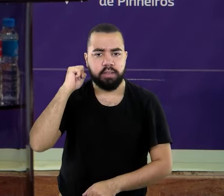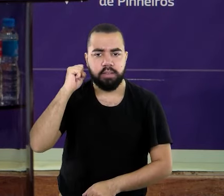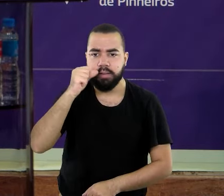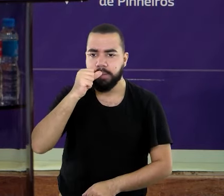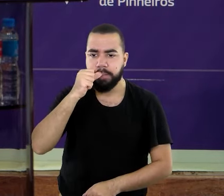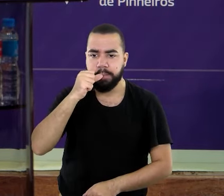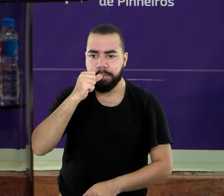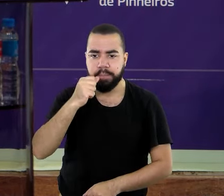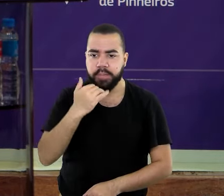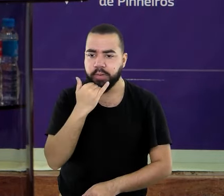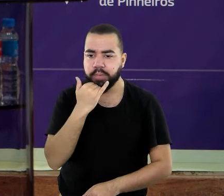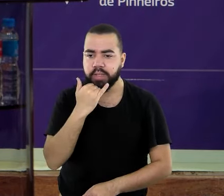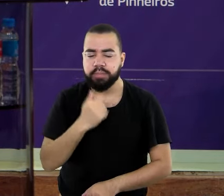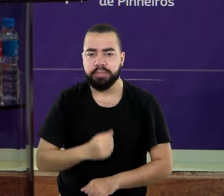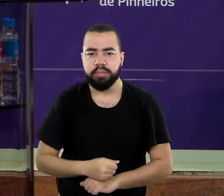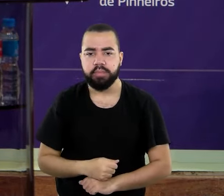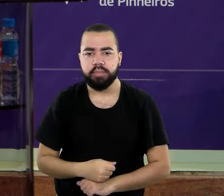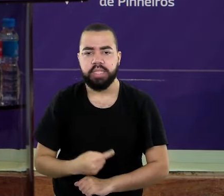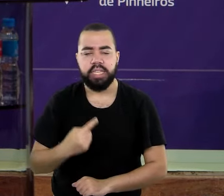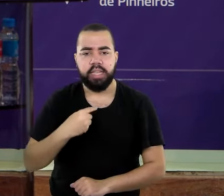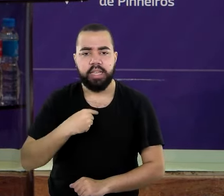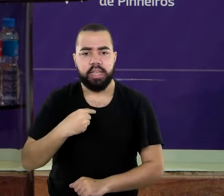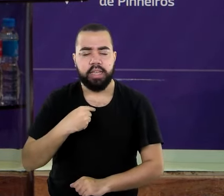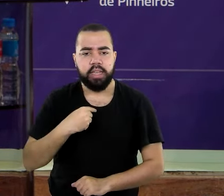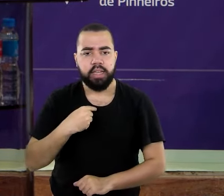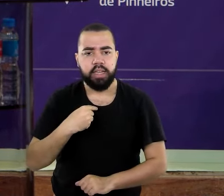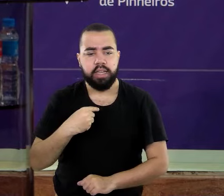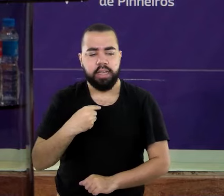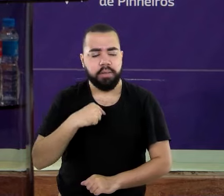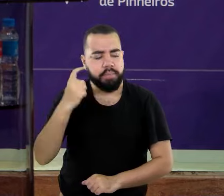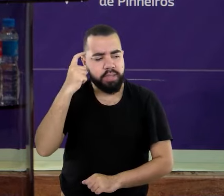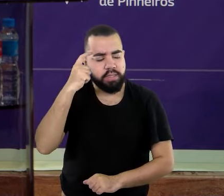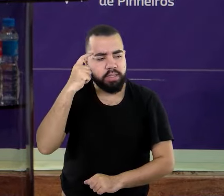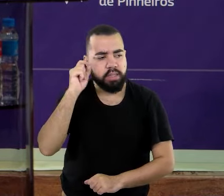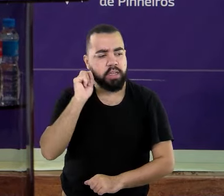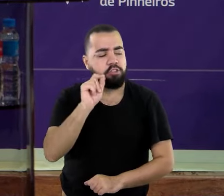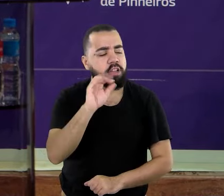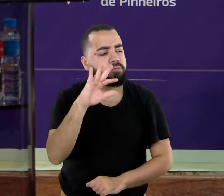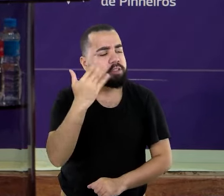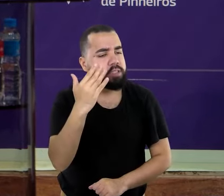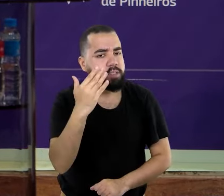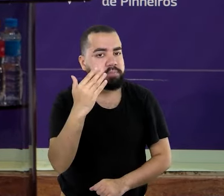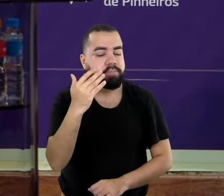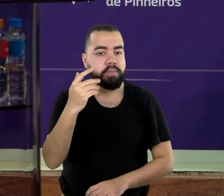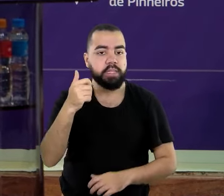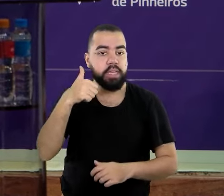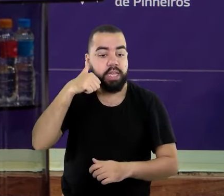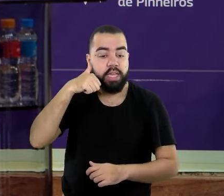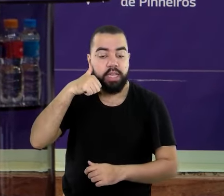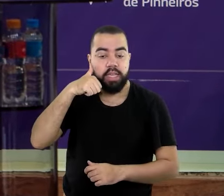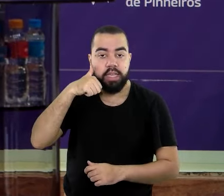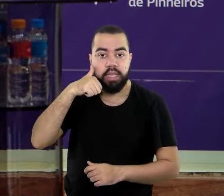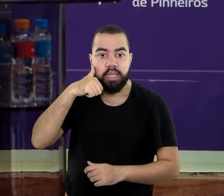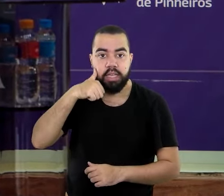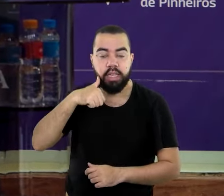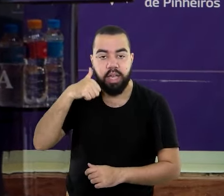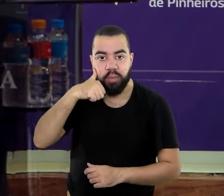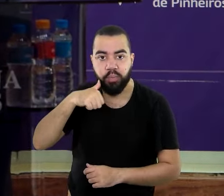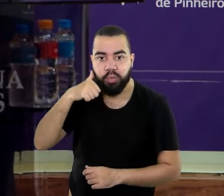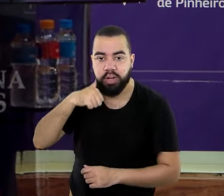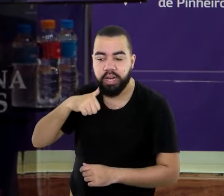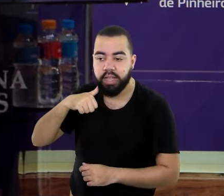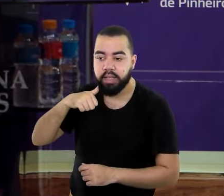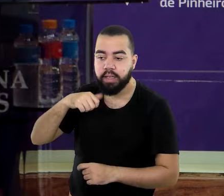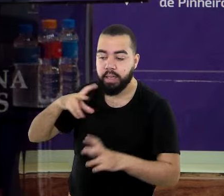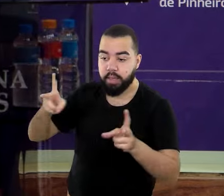귀신이 많다고 들었습니다. E ela escutou assim: "Nossa, escutei que no o pastor foi para viagem missionária e voltou e eu escutei